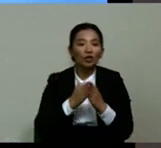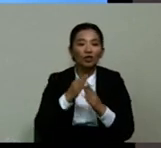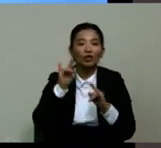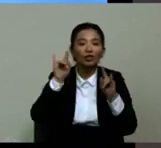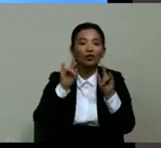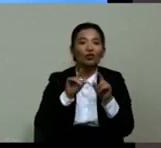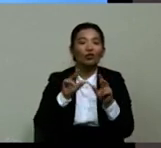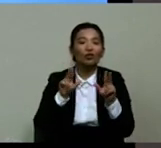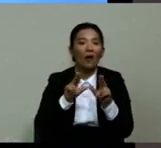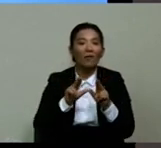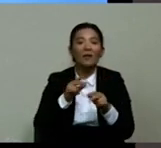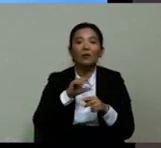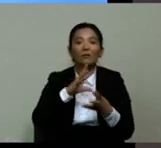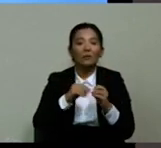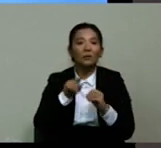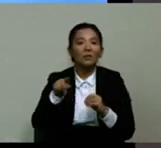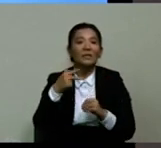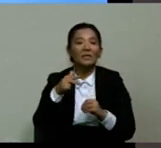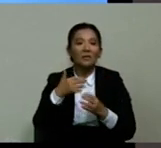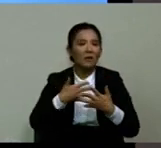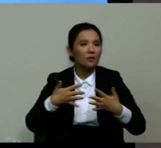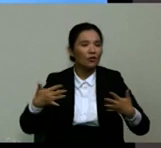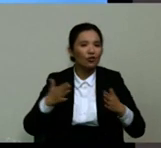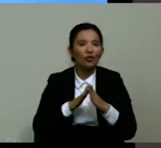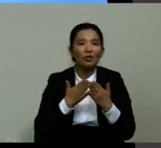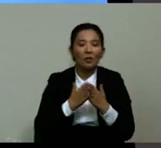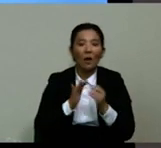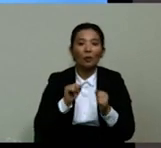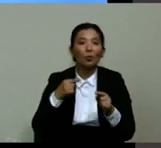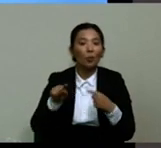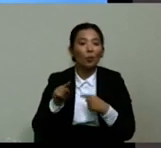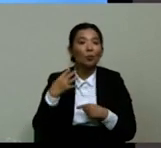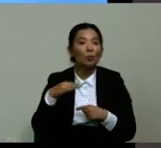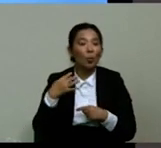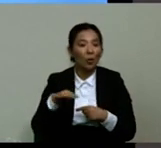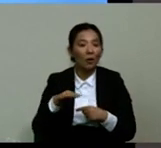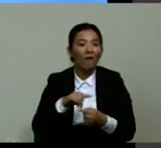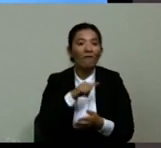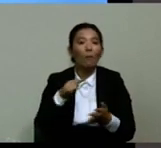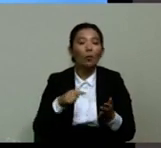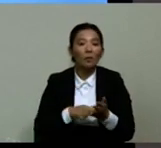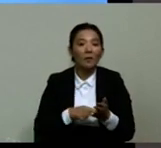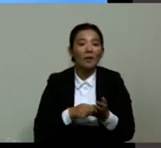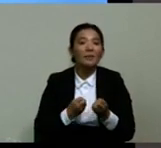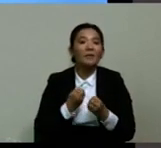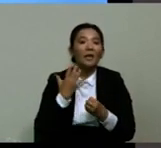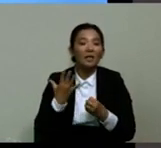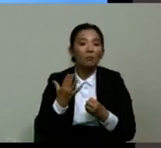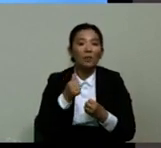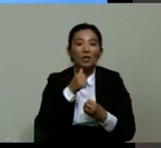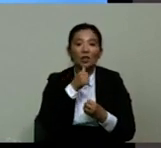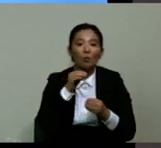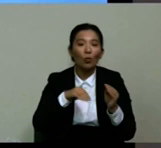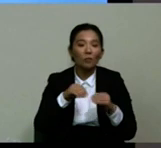стоит 30 различных книг, а на другой 40. Вопрос: сколькими